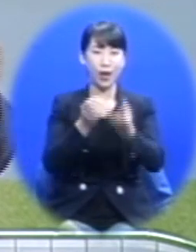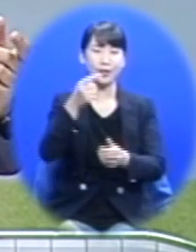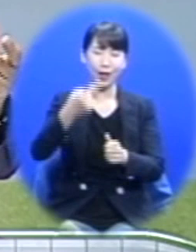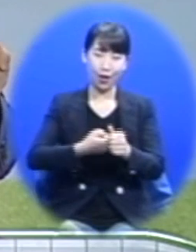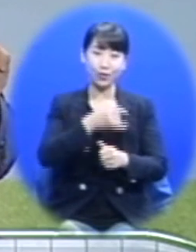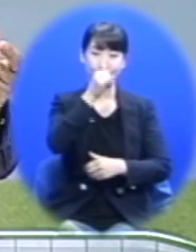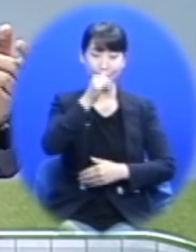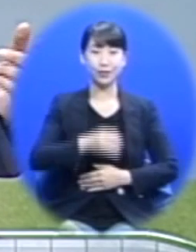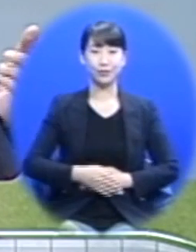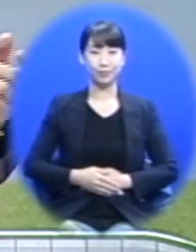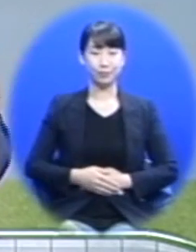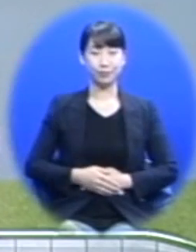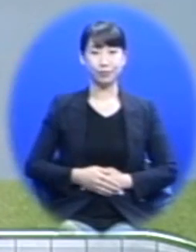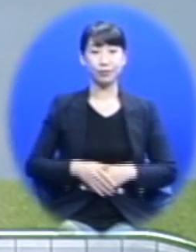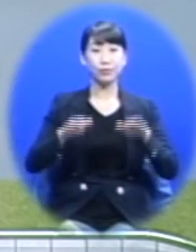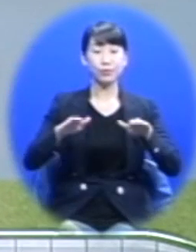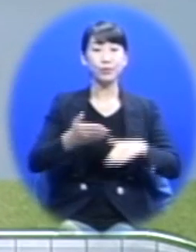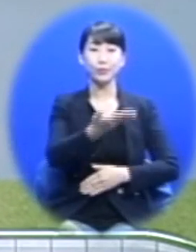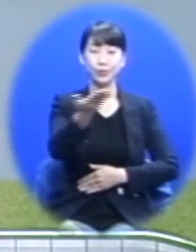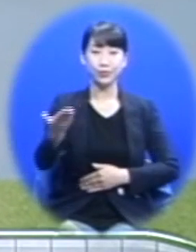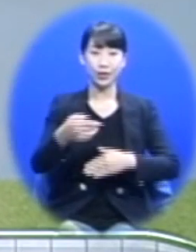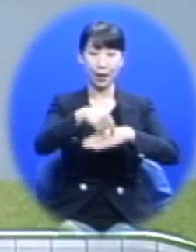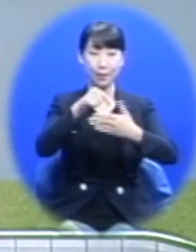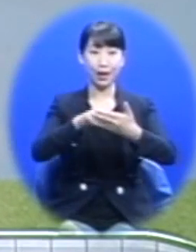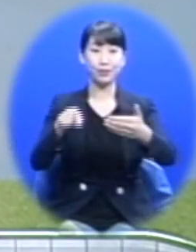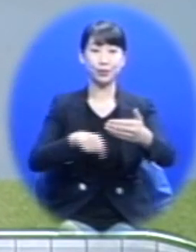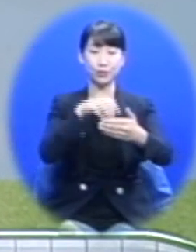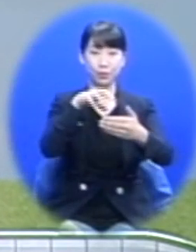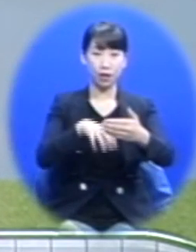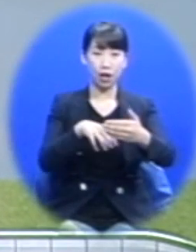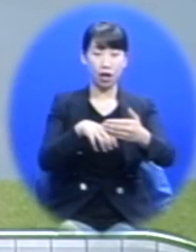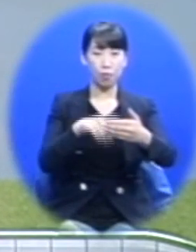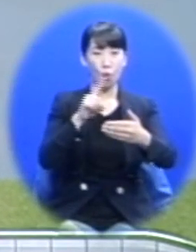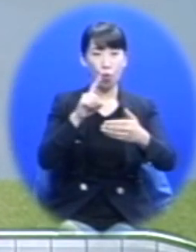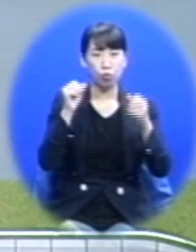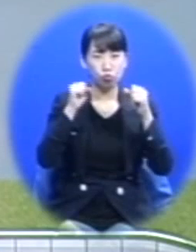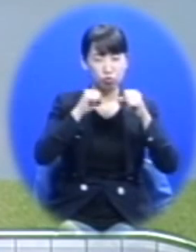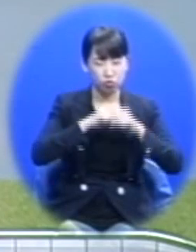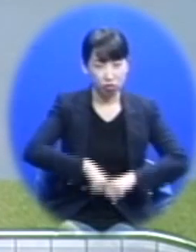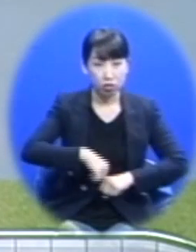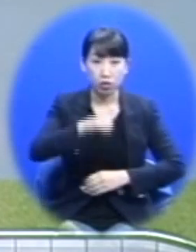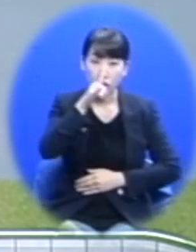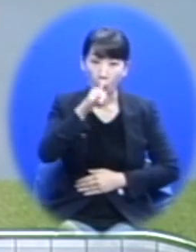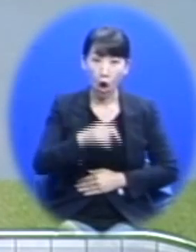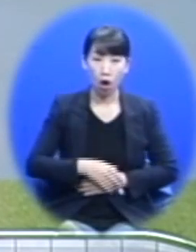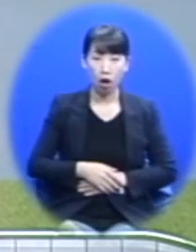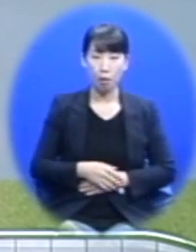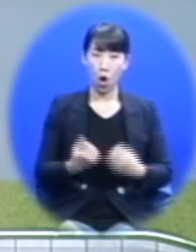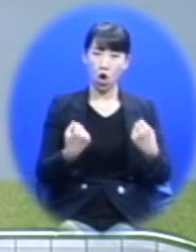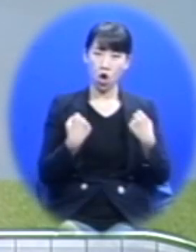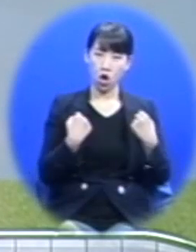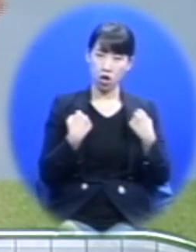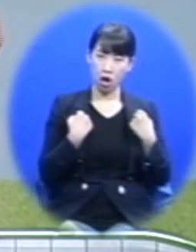여러분 오늘도 여러분들의 마음속에 이렇게 무너진 것이 있습니까? 건강 문제